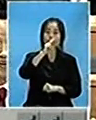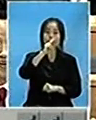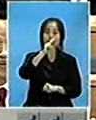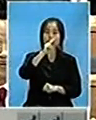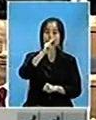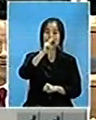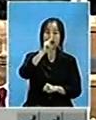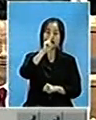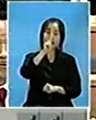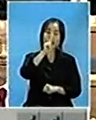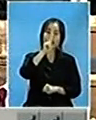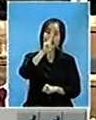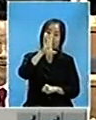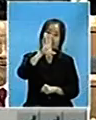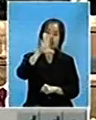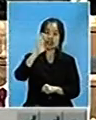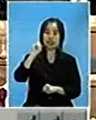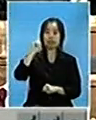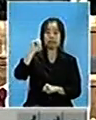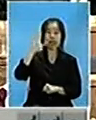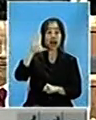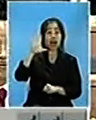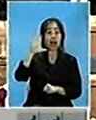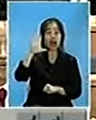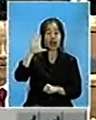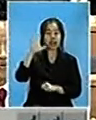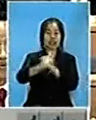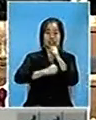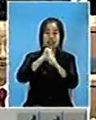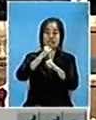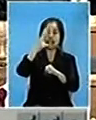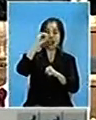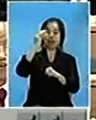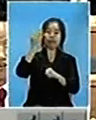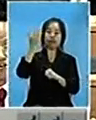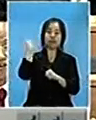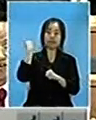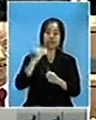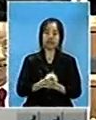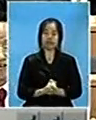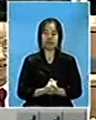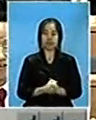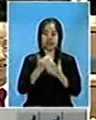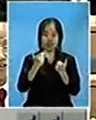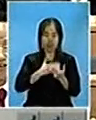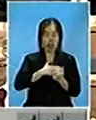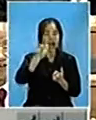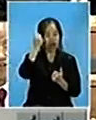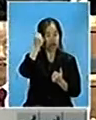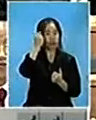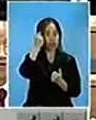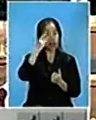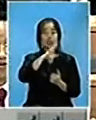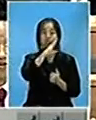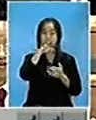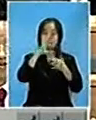ง545หรืออะไรไม่ทราบห่างกันมา10กว่าปีคืออย่างนี้ท่านประธานครับผมเห็นใจครับถ้าจะพูดถึงโคร